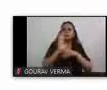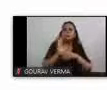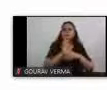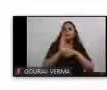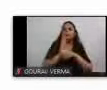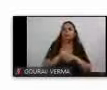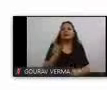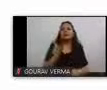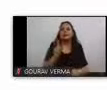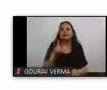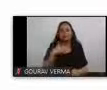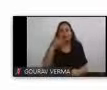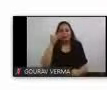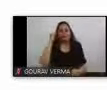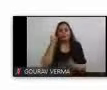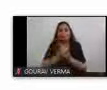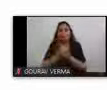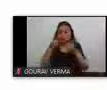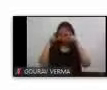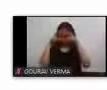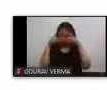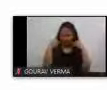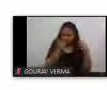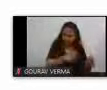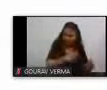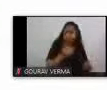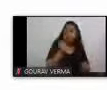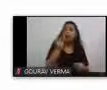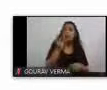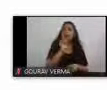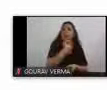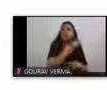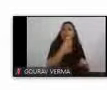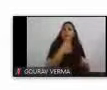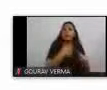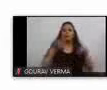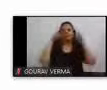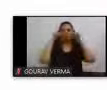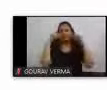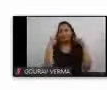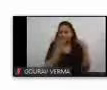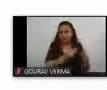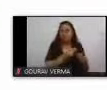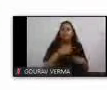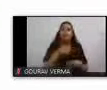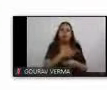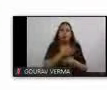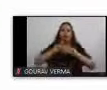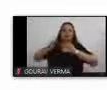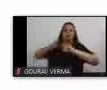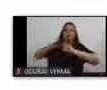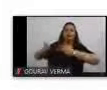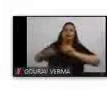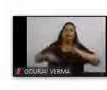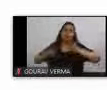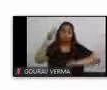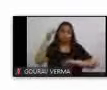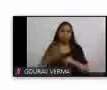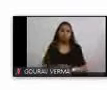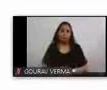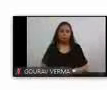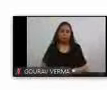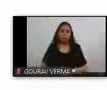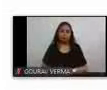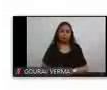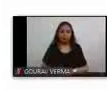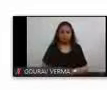आपको वेट करना पड़ेगा बच्चे के रेस्पॉन्स के लिए. डेफ ब्लाइंड बच्चे और मल्टीपल डिसेबल बच्चे में बहुत टाइम लगता है, सो यू हैव टू